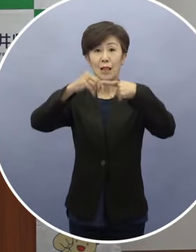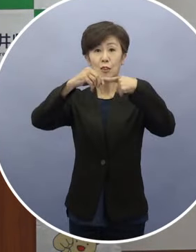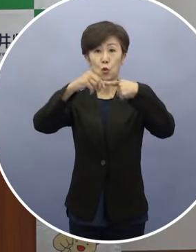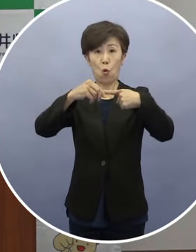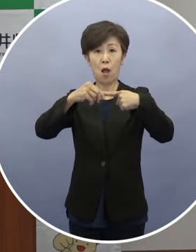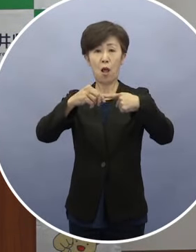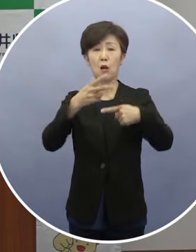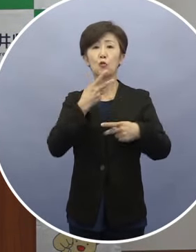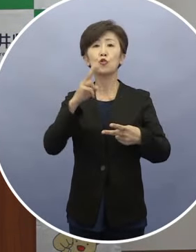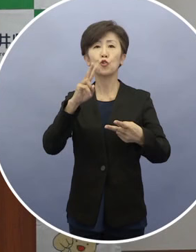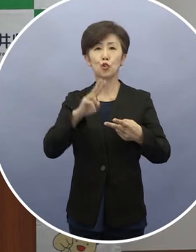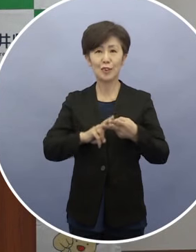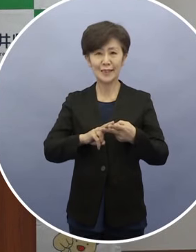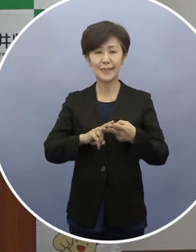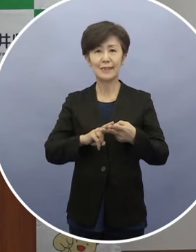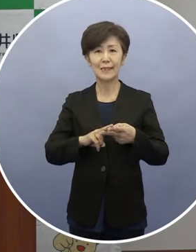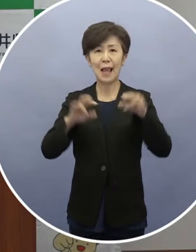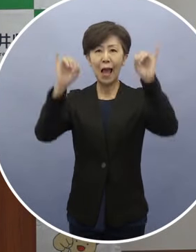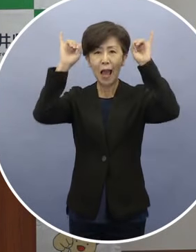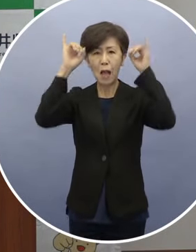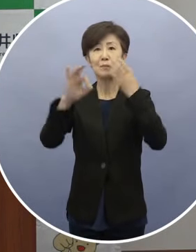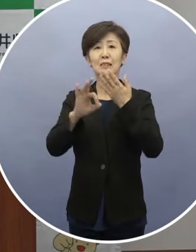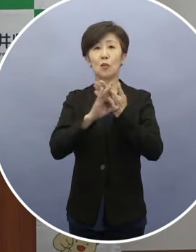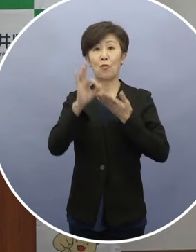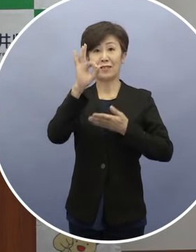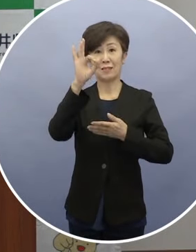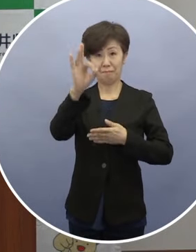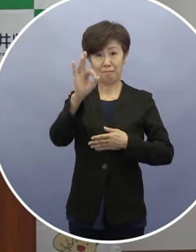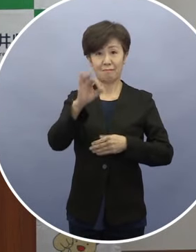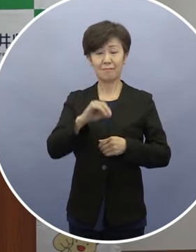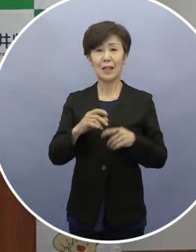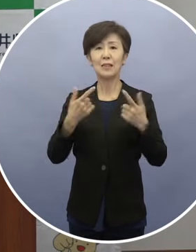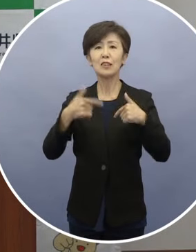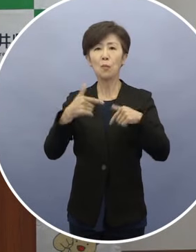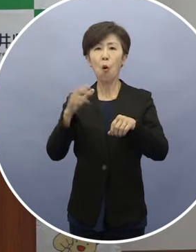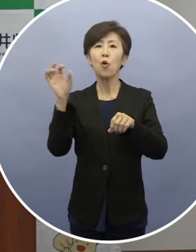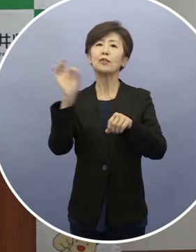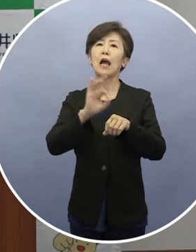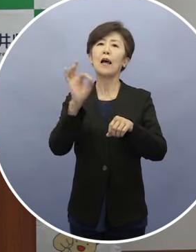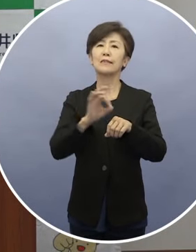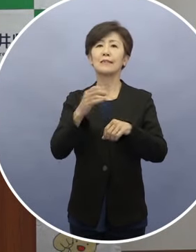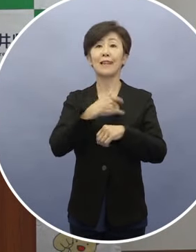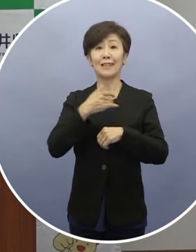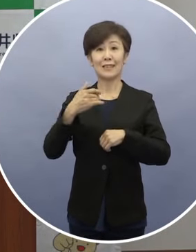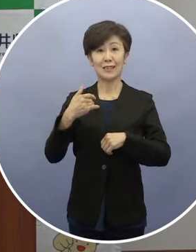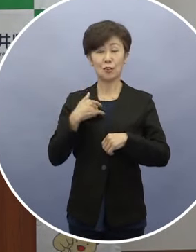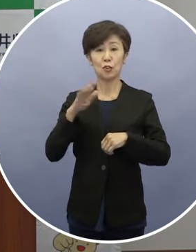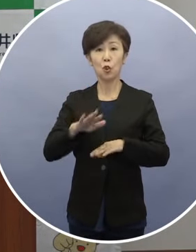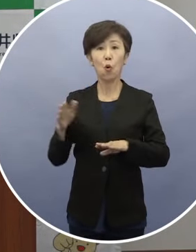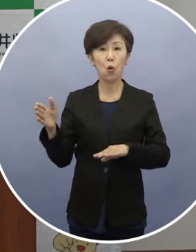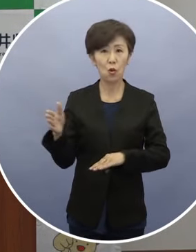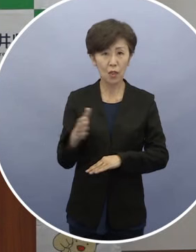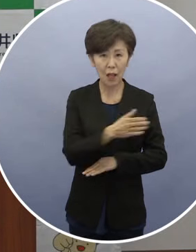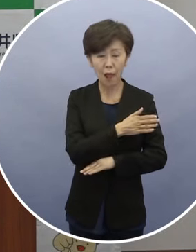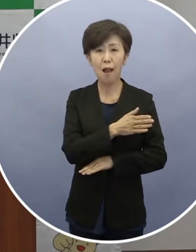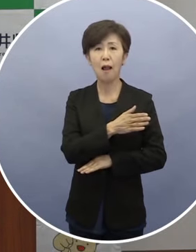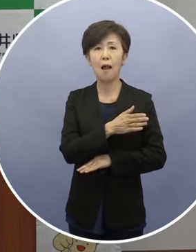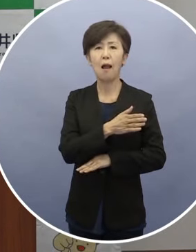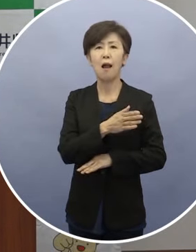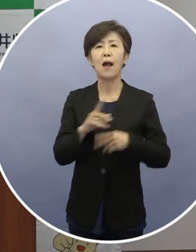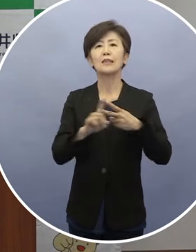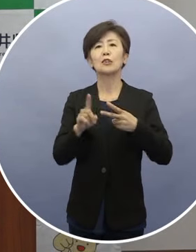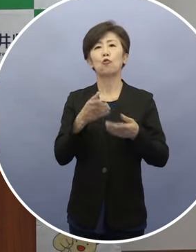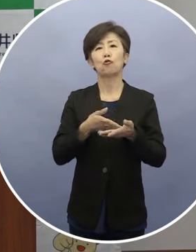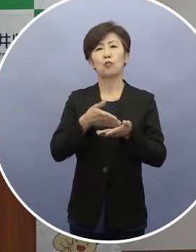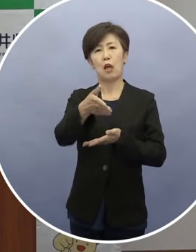初は福井ハピコインですけれども、これを常時チャージを始めるということで、本日からこの機